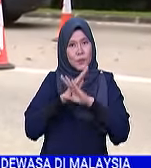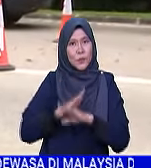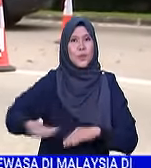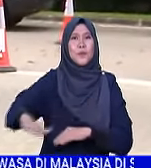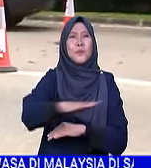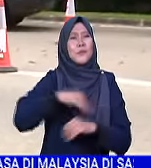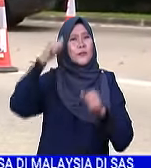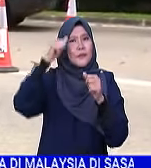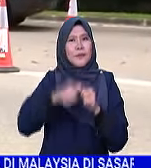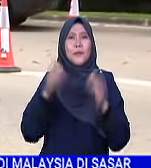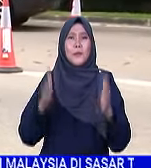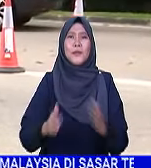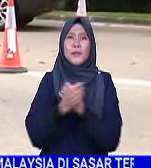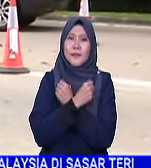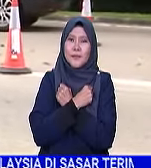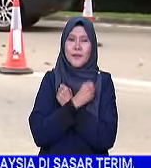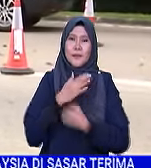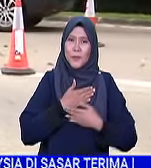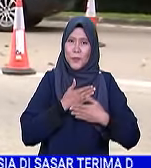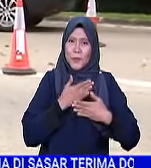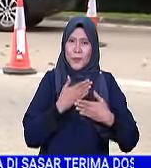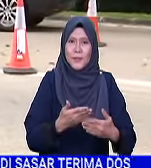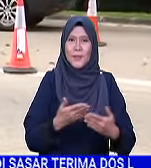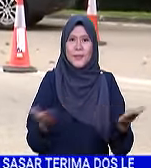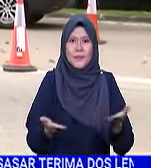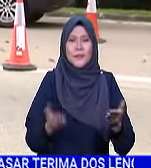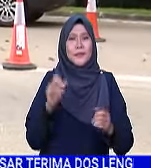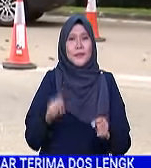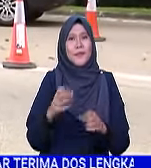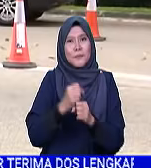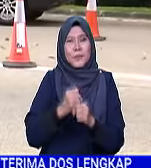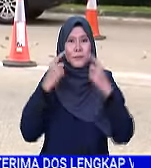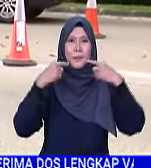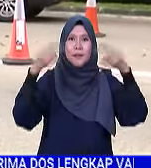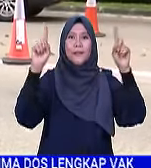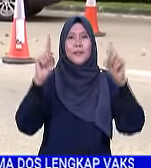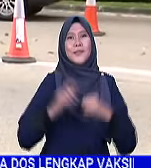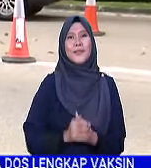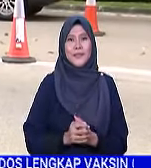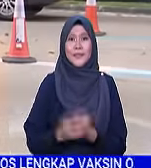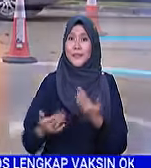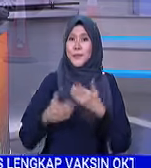ingat orang tersayang. Semoga pengorbanan kita pada kali ini akan berhasil dalam masa terdekat. Kembali kepada Kai.